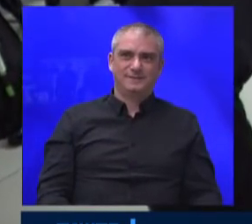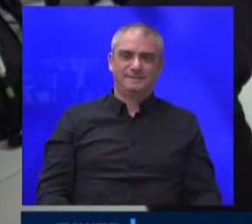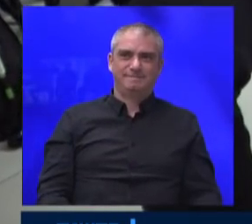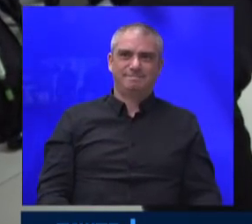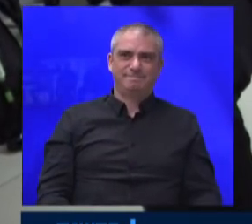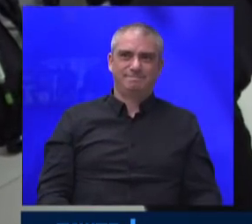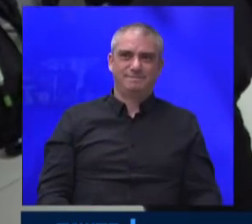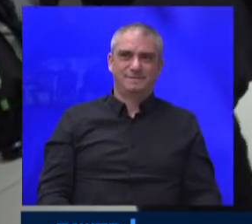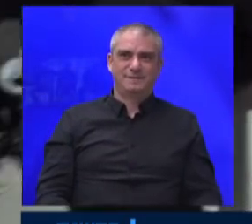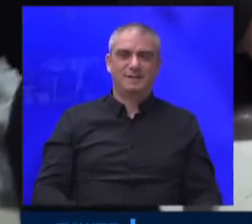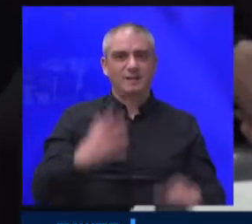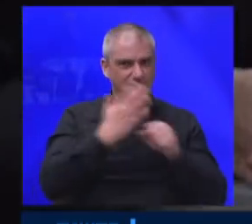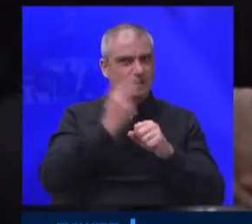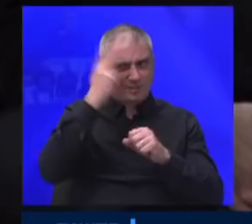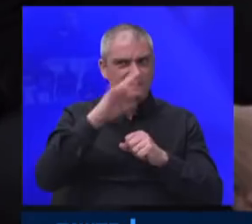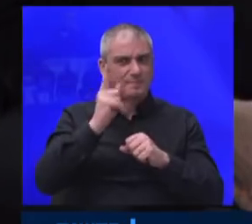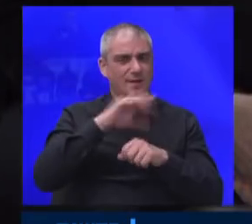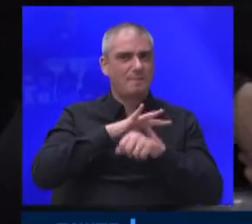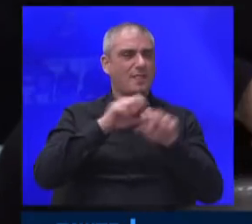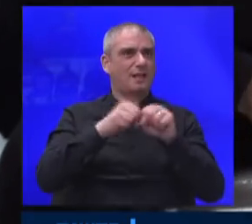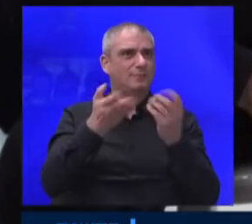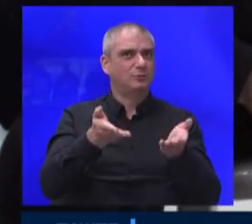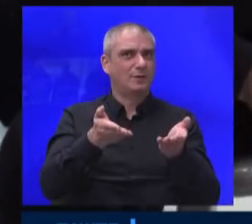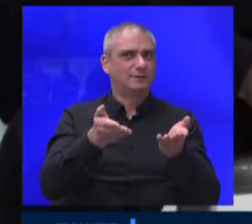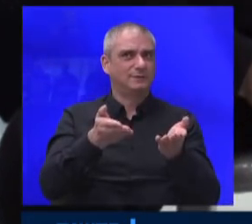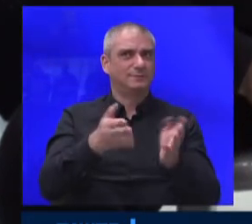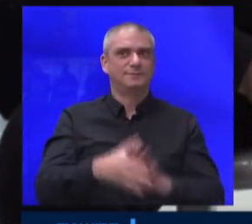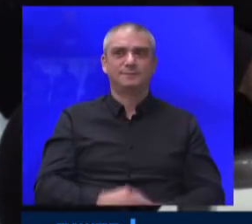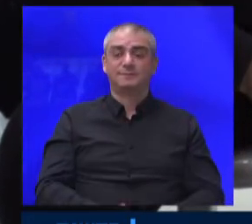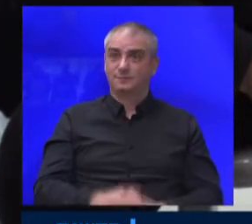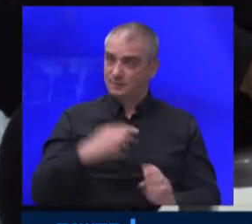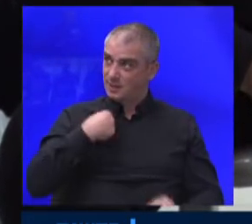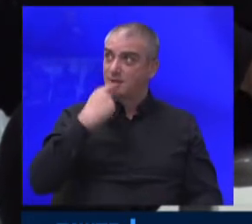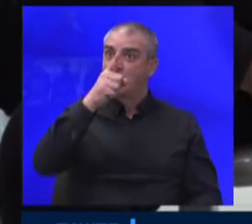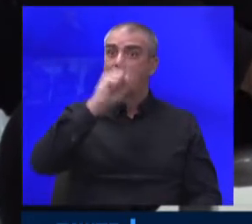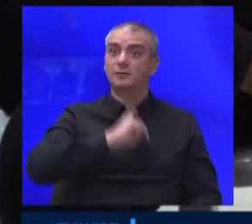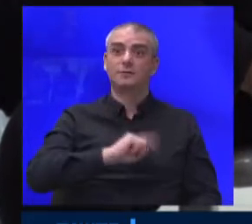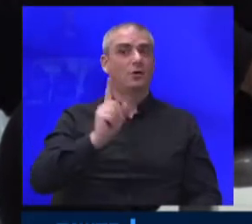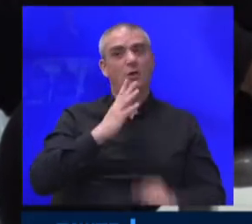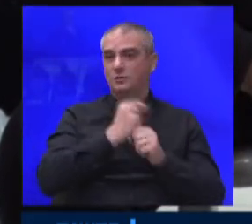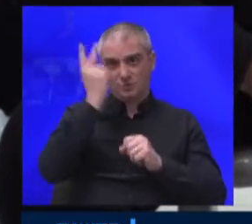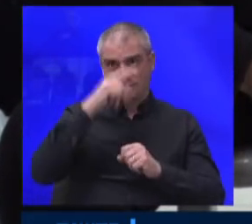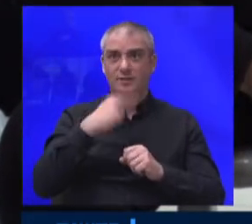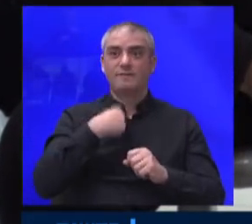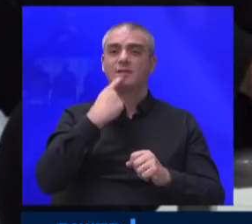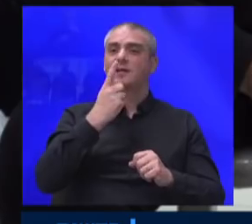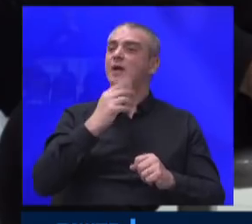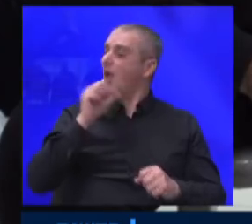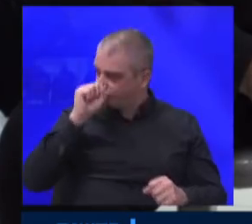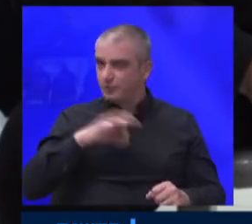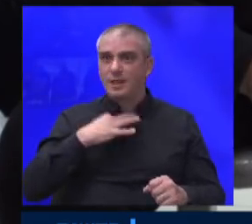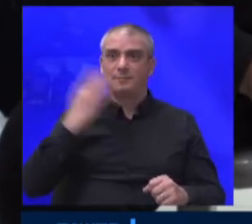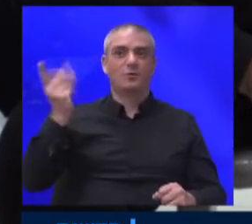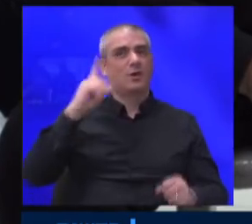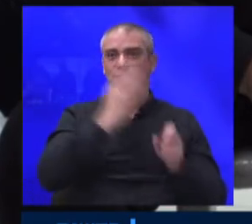אתם הצלחתם להבין מי מנהל את המשבר הזה? אני אגיד לך. לא הצלחנו להבין, ואני כאן, לברית. לא הצלחנו להבין, איזה